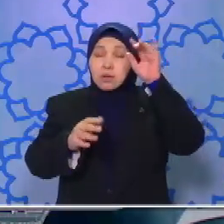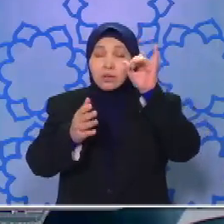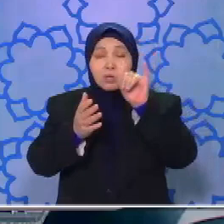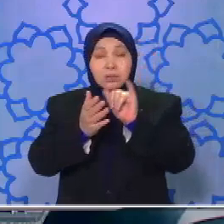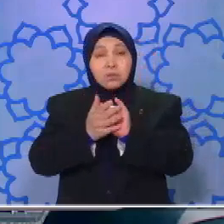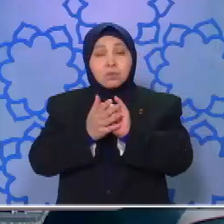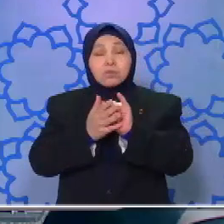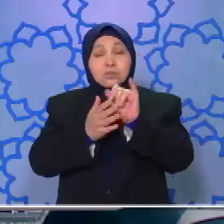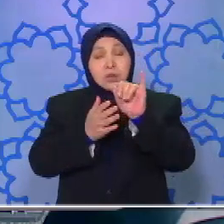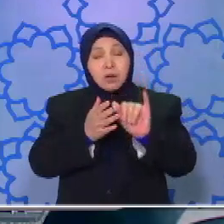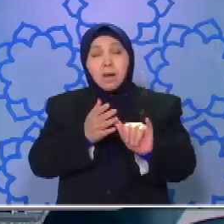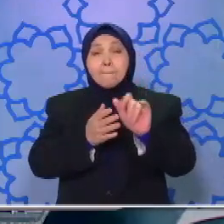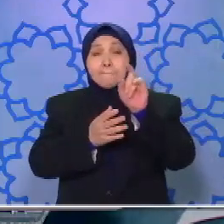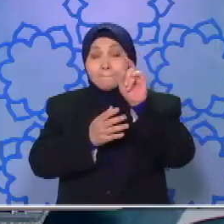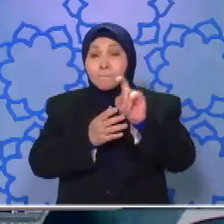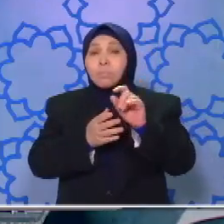bikulli